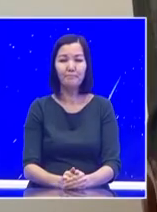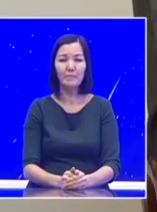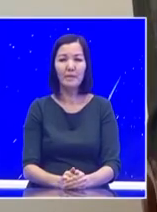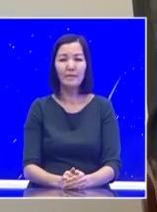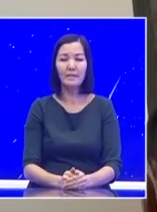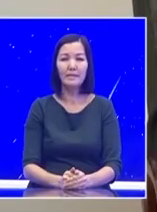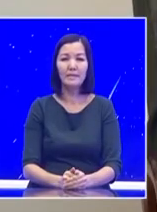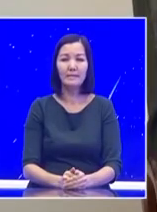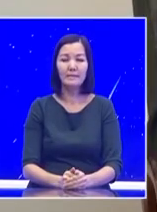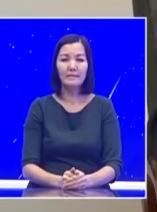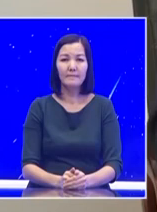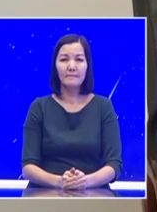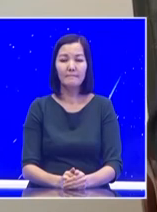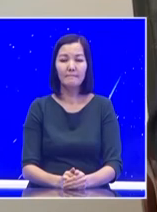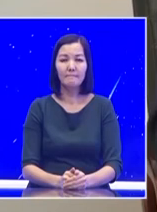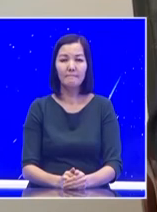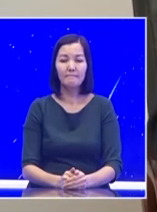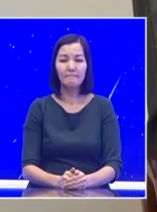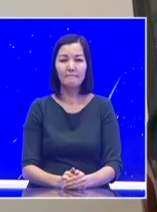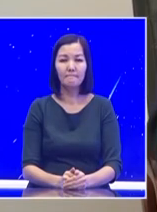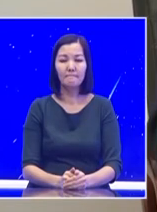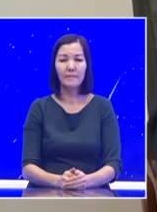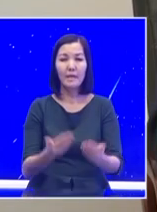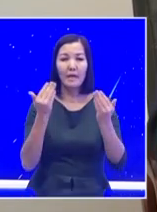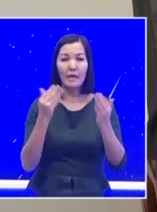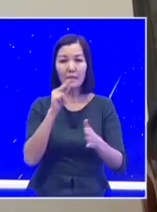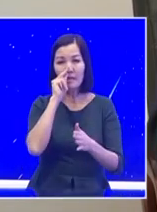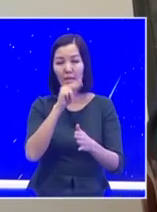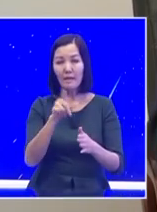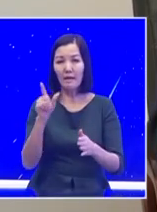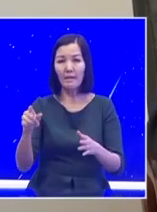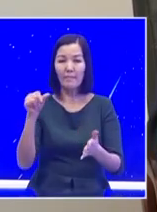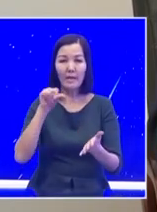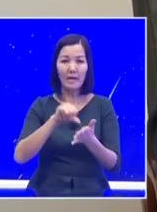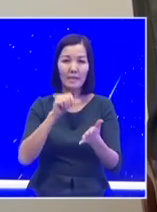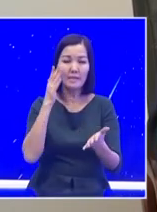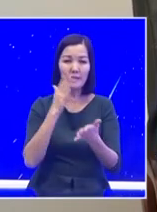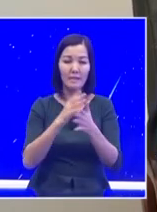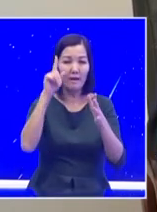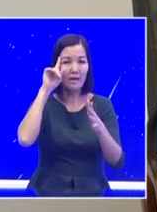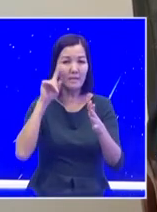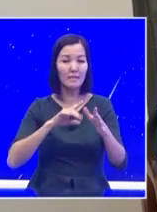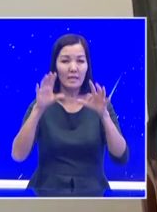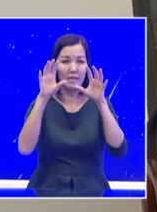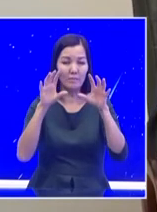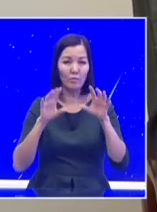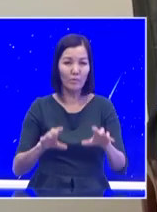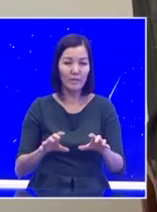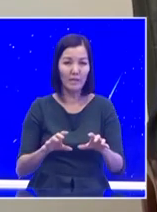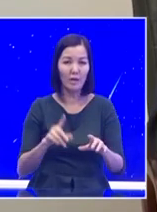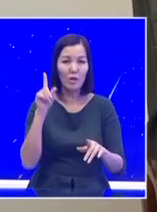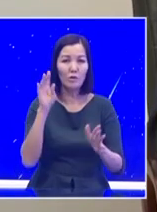В ходе оперативно-розыскных мероприятий қазір күдіктілер қатысында Қазақстан Республикасы қылмыстық